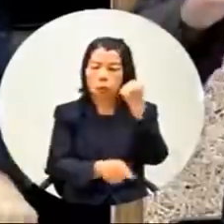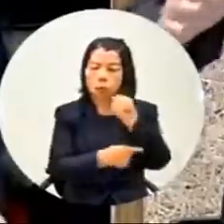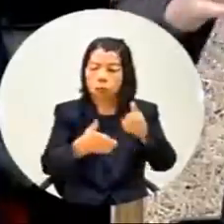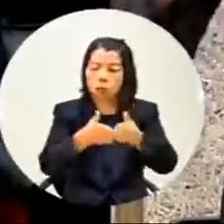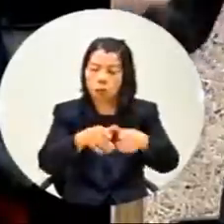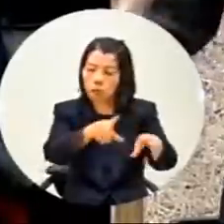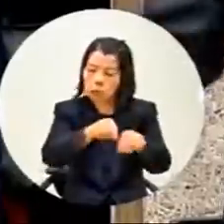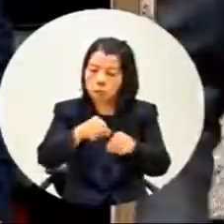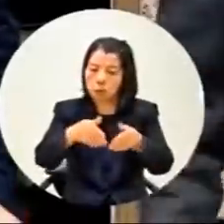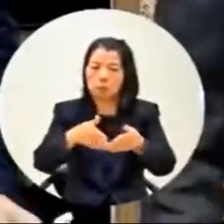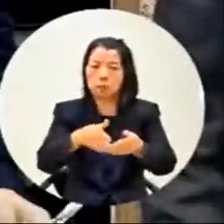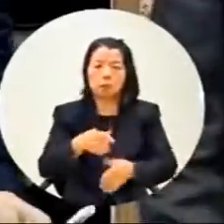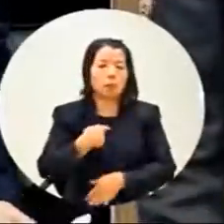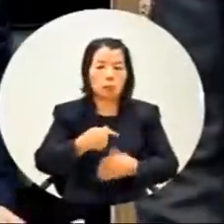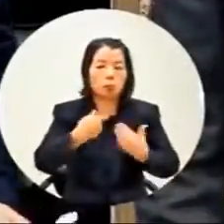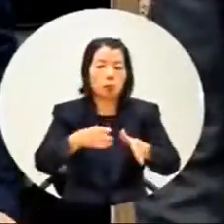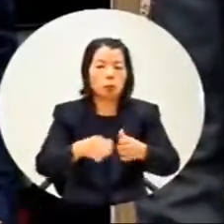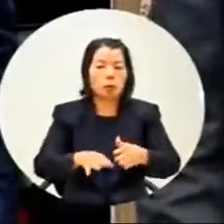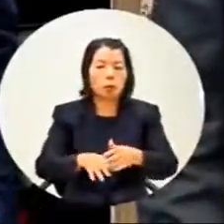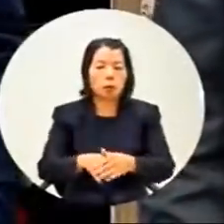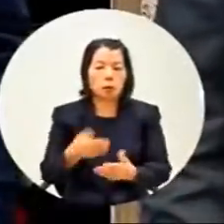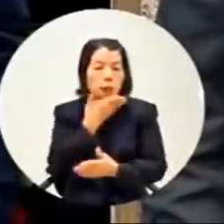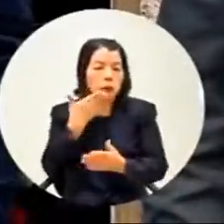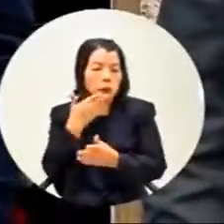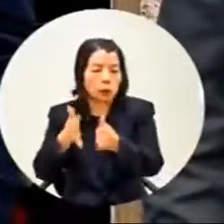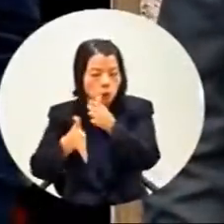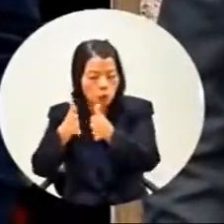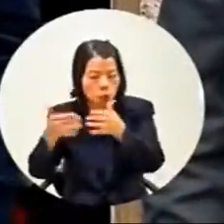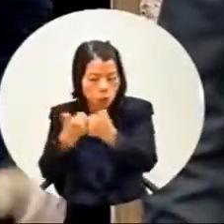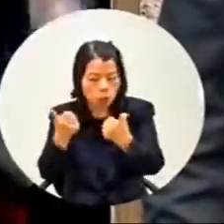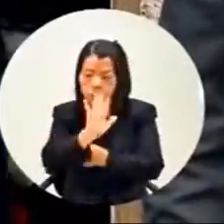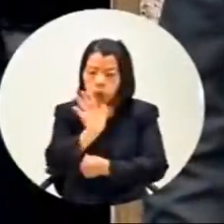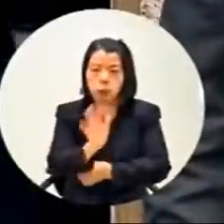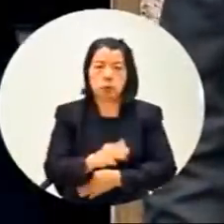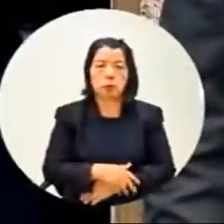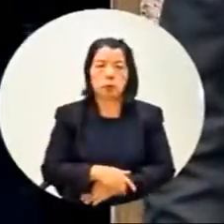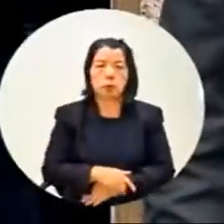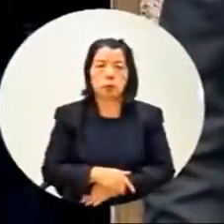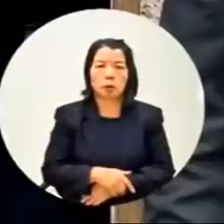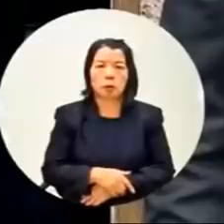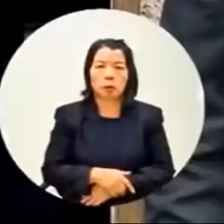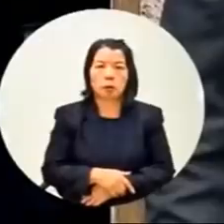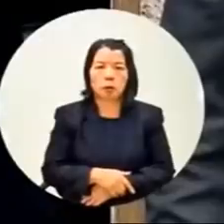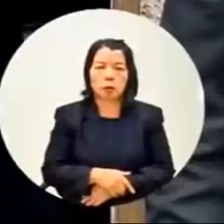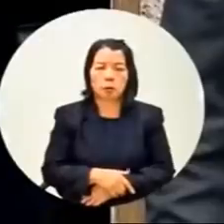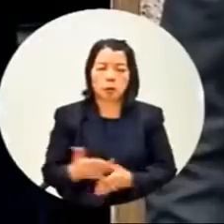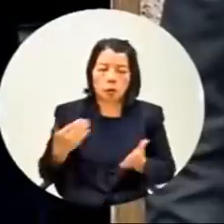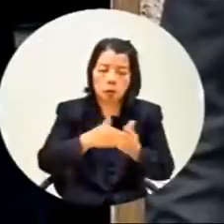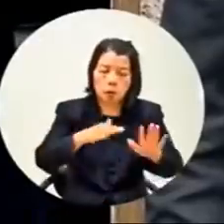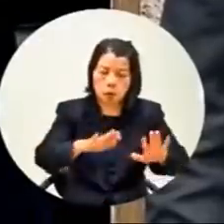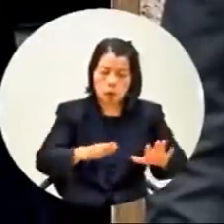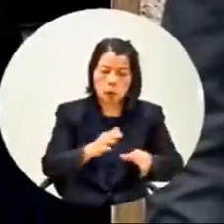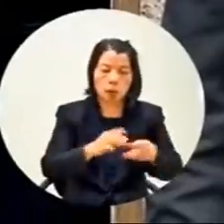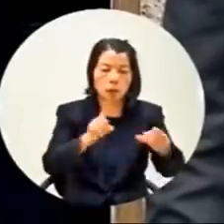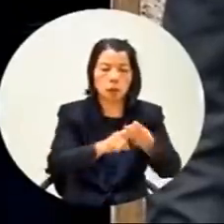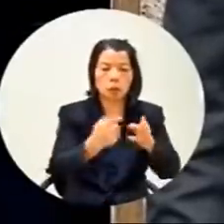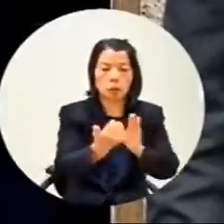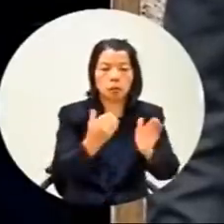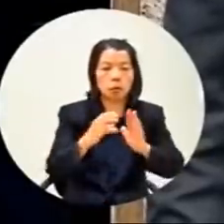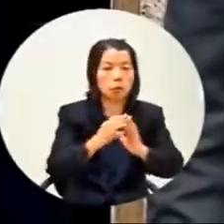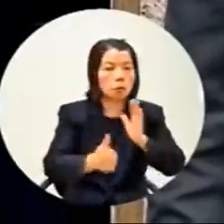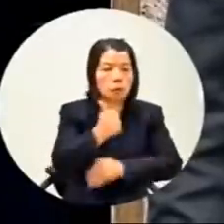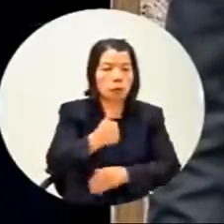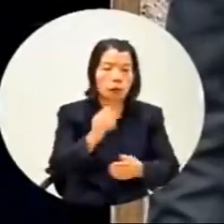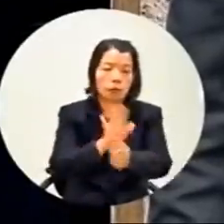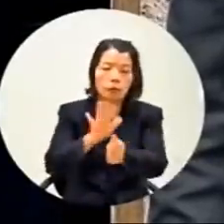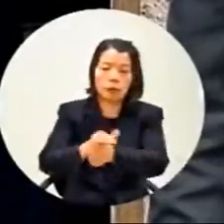就是尽量的不要去跟外面做接触。 局长，你还是不愿意去讲说，到底即使王端人前局长已经帮